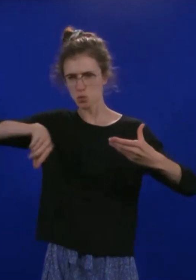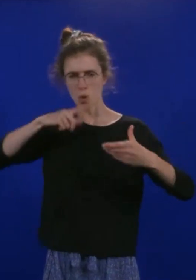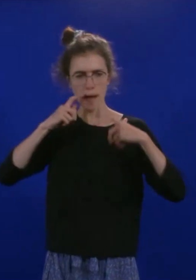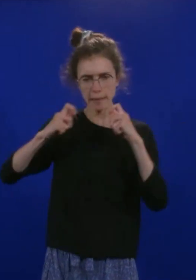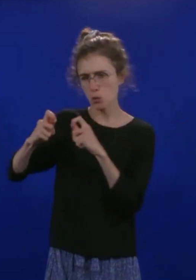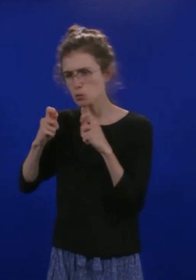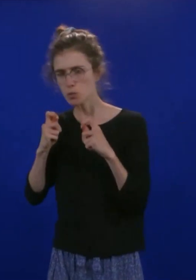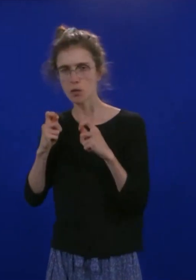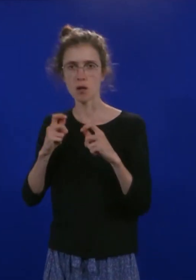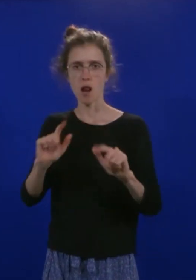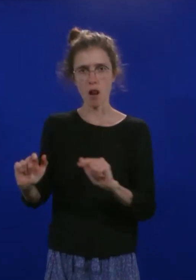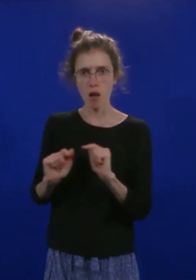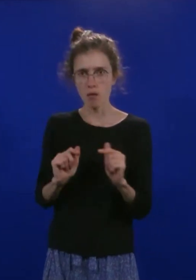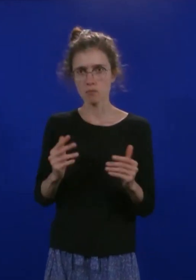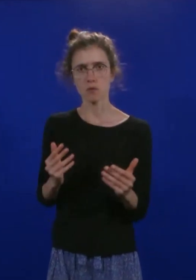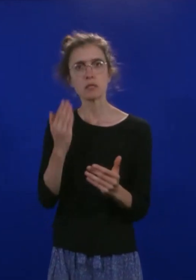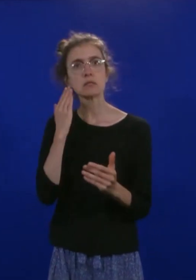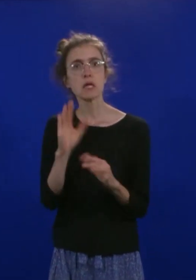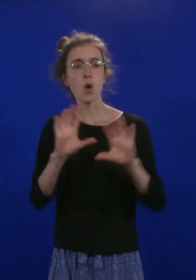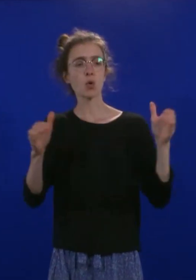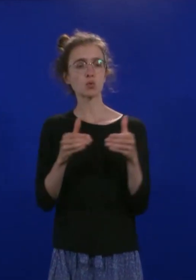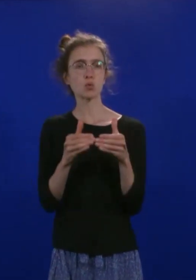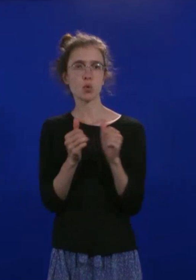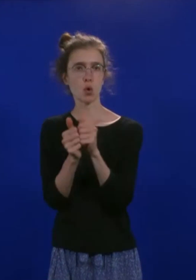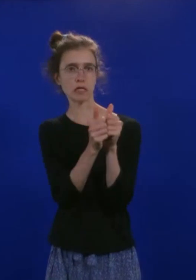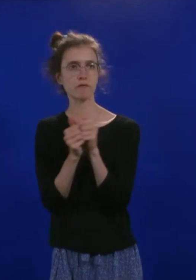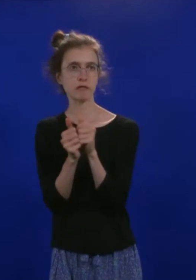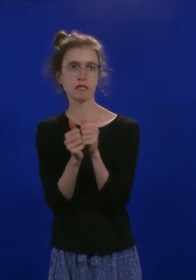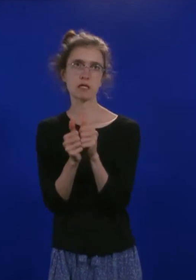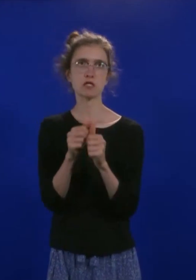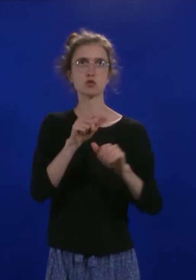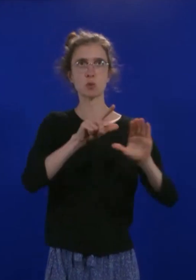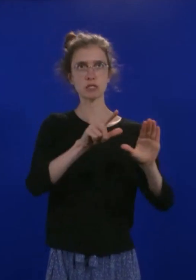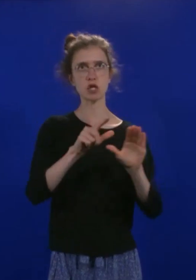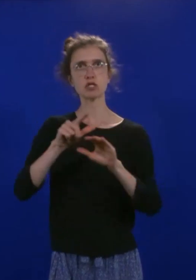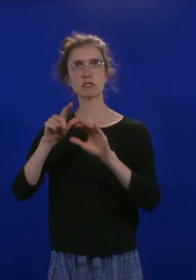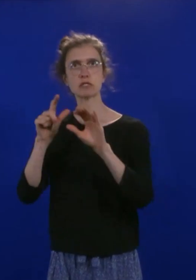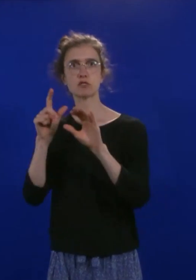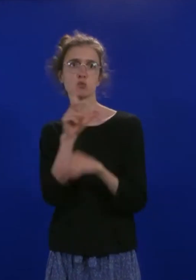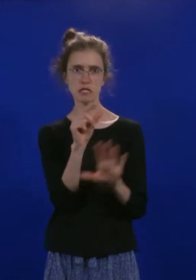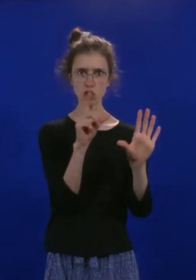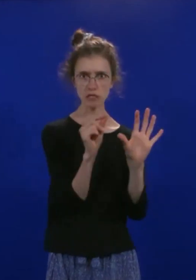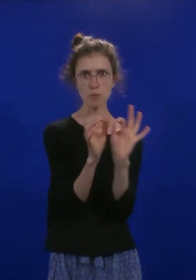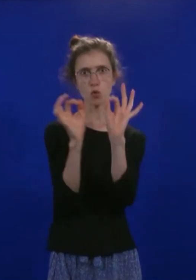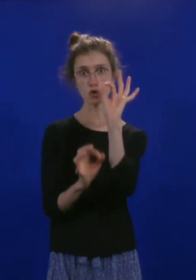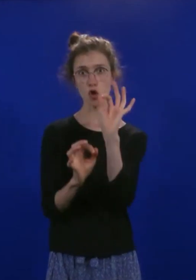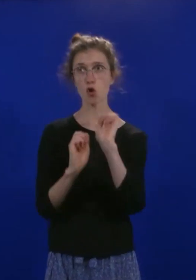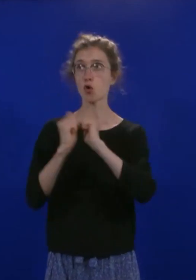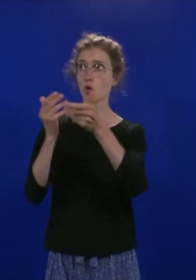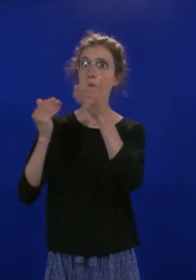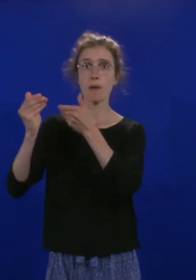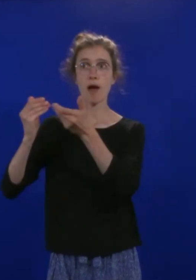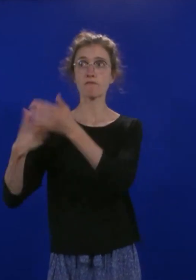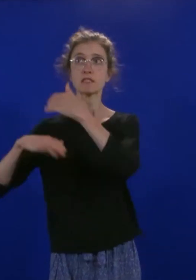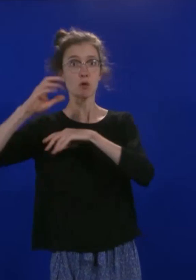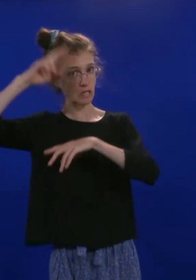d'investissement, en sachant que les collectivités représentent près de 70% de l'investissement public national, nous contribuons à leur développement. Et jamais